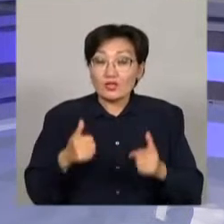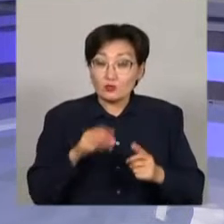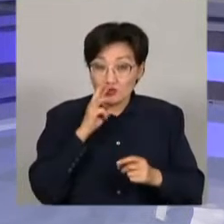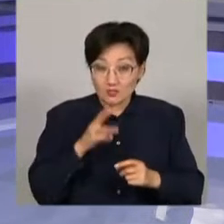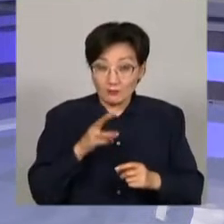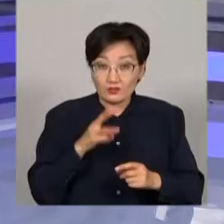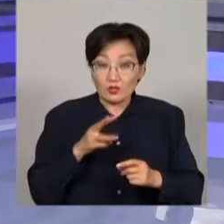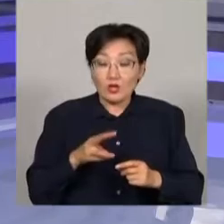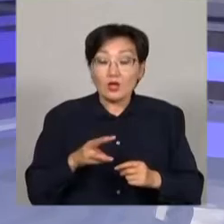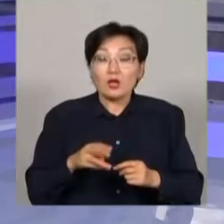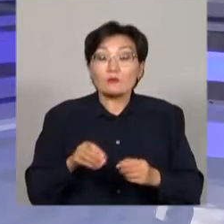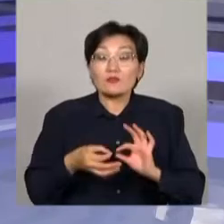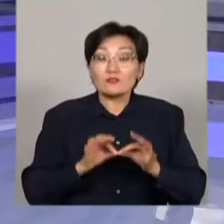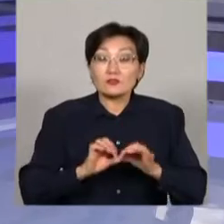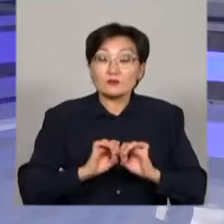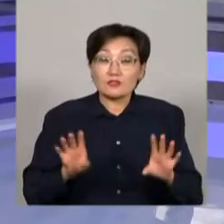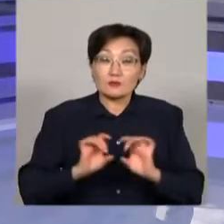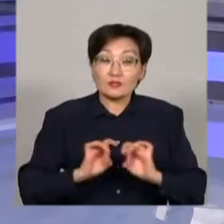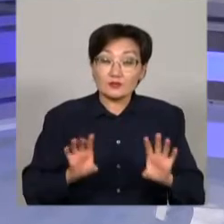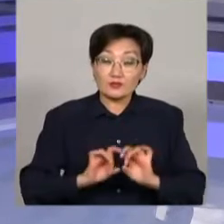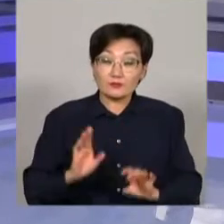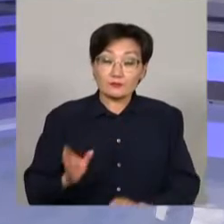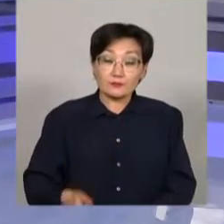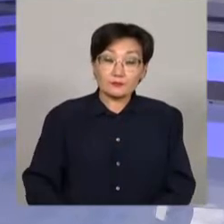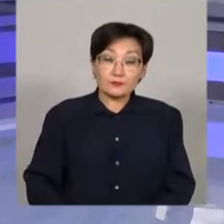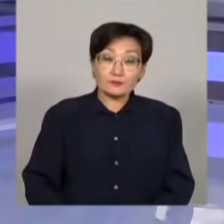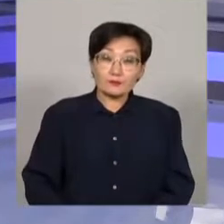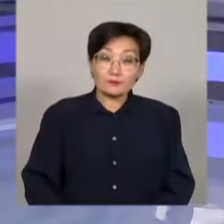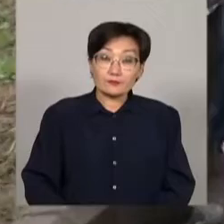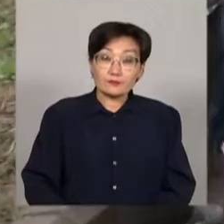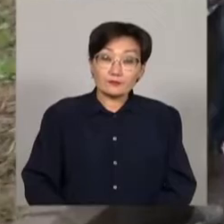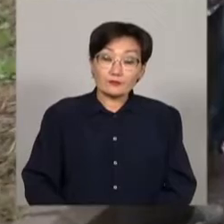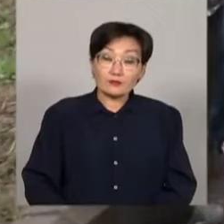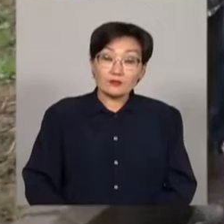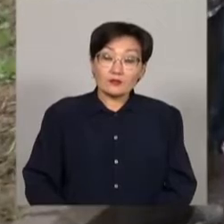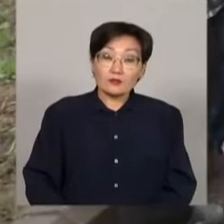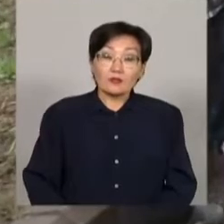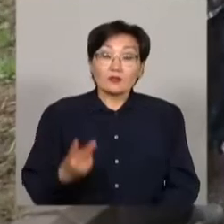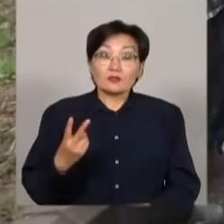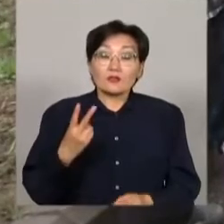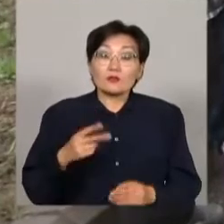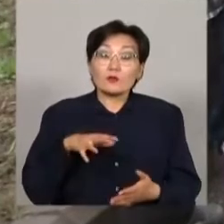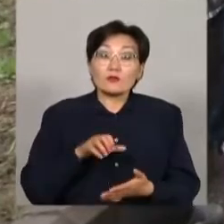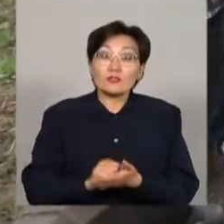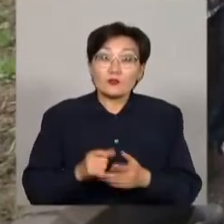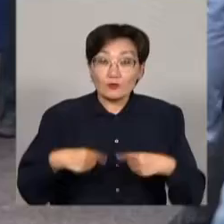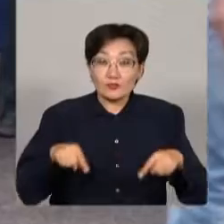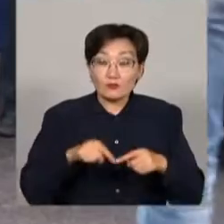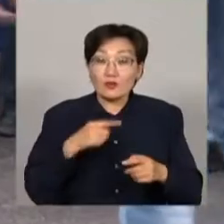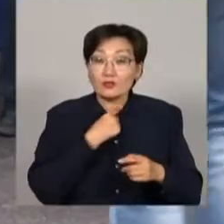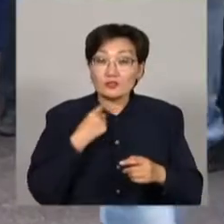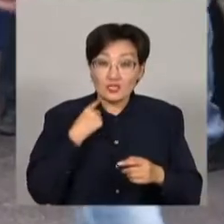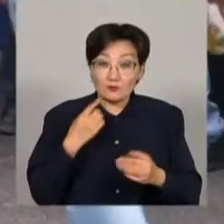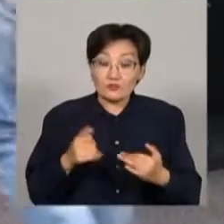зарплатой. Дамир Анитов побывал на ярмарке вакансий. Двери центра занятости в городе Талгар